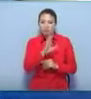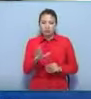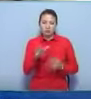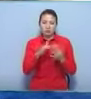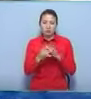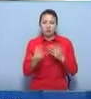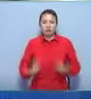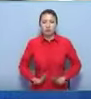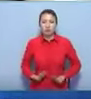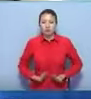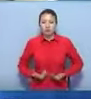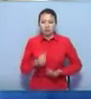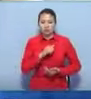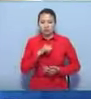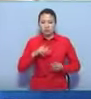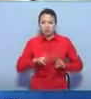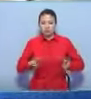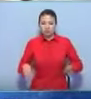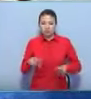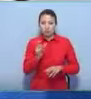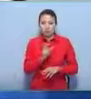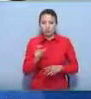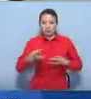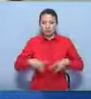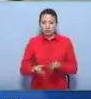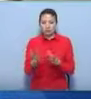ауыл тұрғынының үйінде министрлік өкілдері босандырып алған.